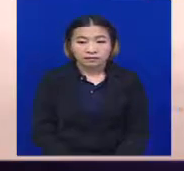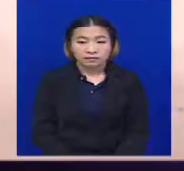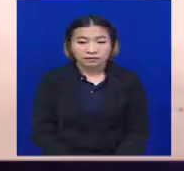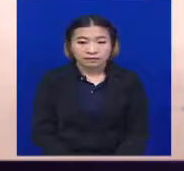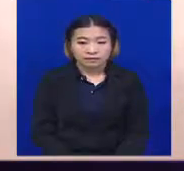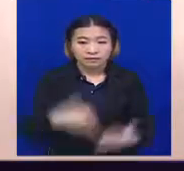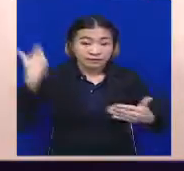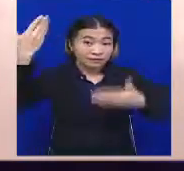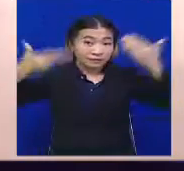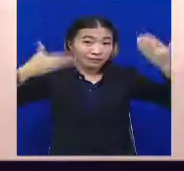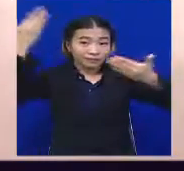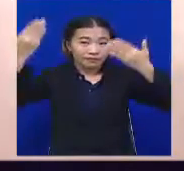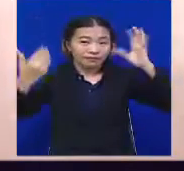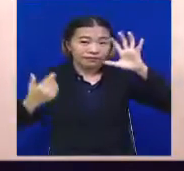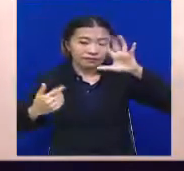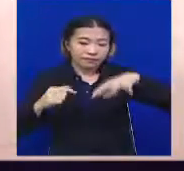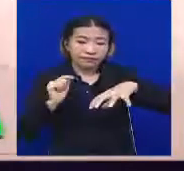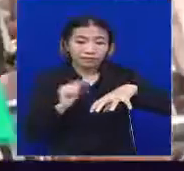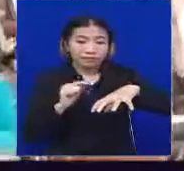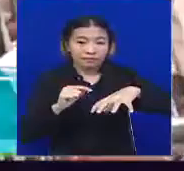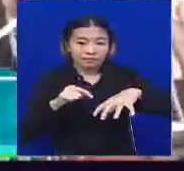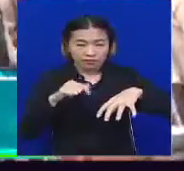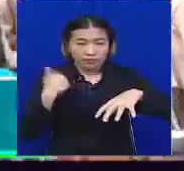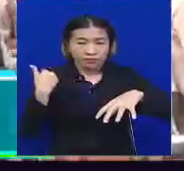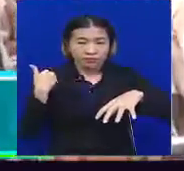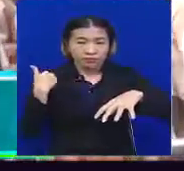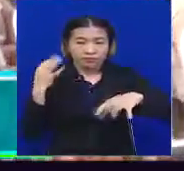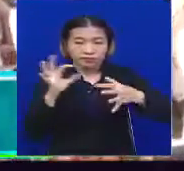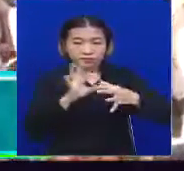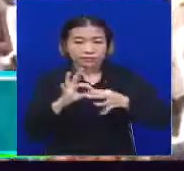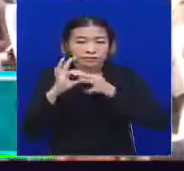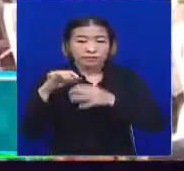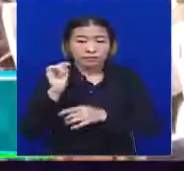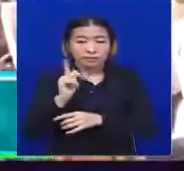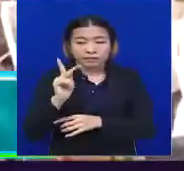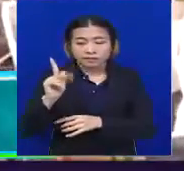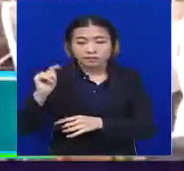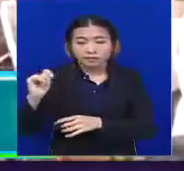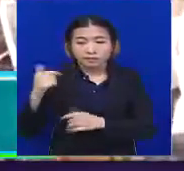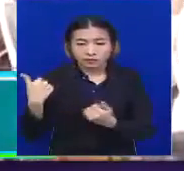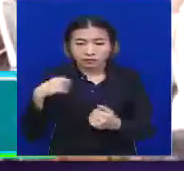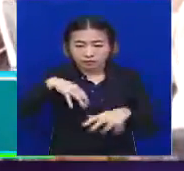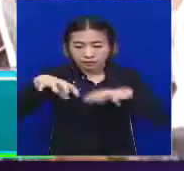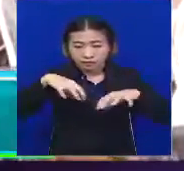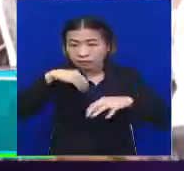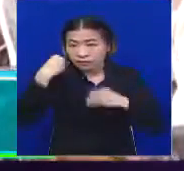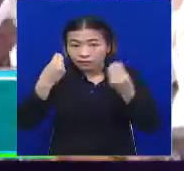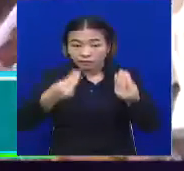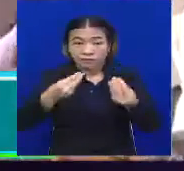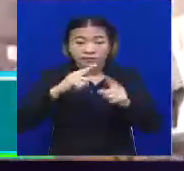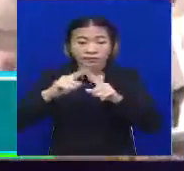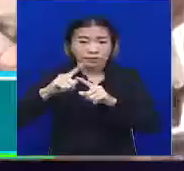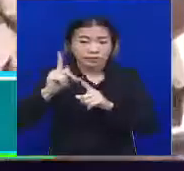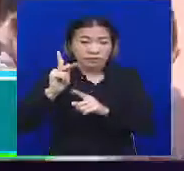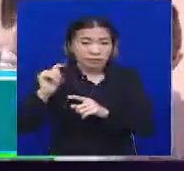กิจกรรมนี้นะคะจัดขึ้นที่โรงเรียนอุทัยวิทยาคมอำเภอเมืองอุทัยธานีซึ่งเป็นโรงเรียนประจำจังหวัดเปิดสอนในระดับชั้นมัธยมศึกษาปี